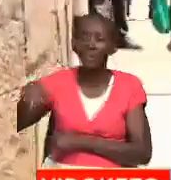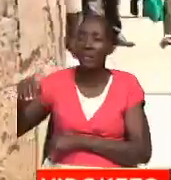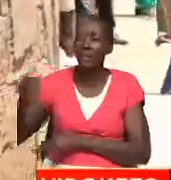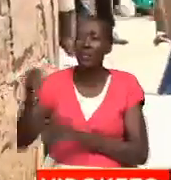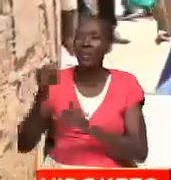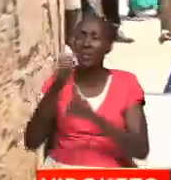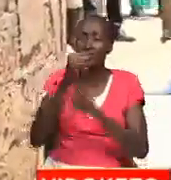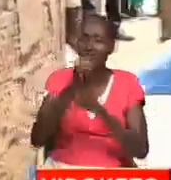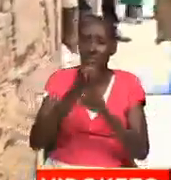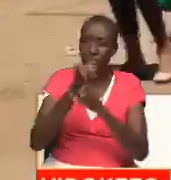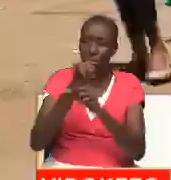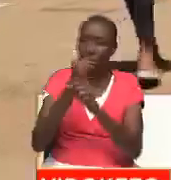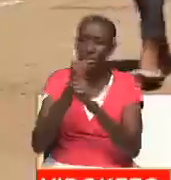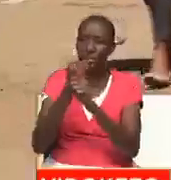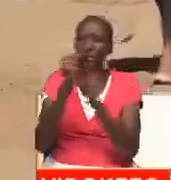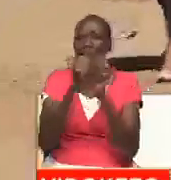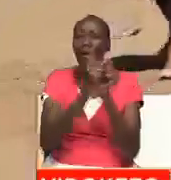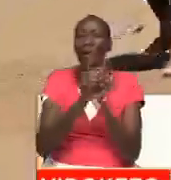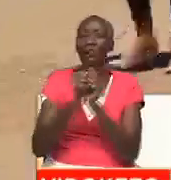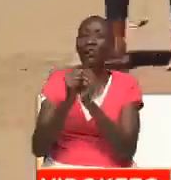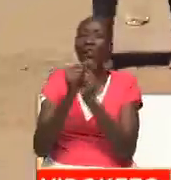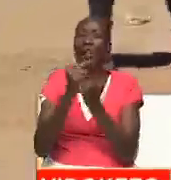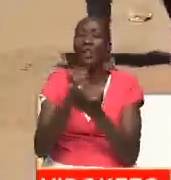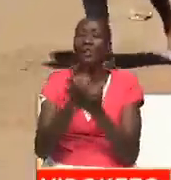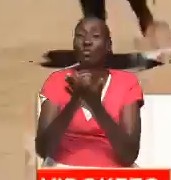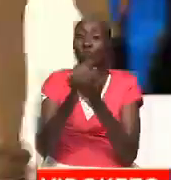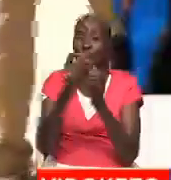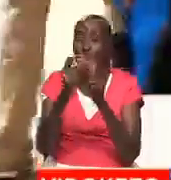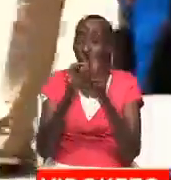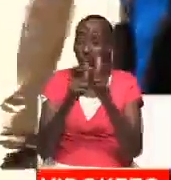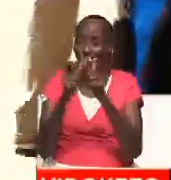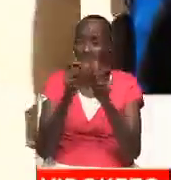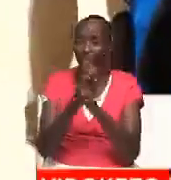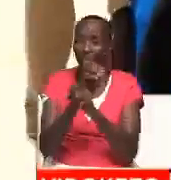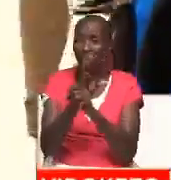zikijikakamua na kushirikiana kukabili janga la corona.